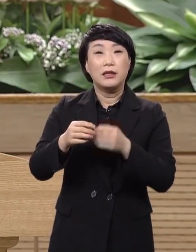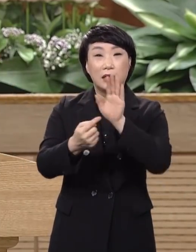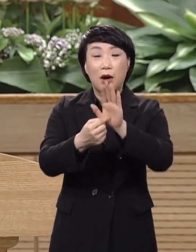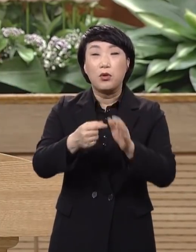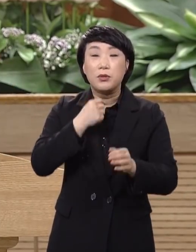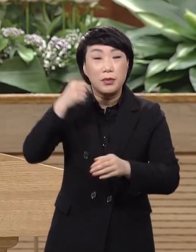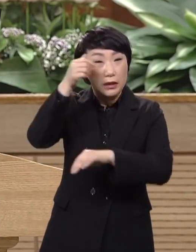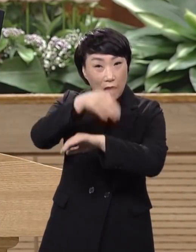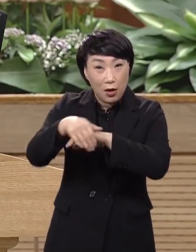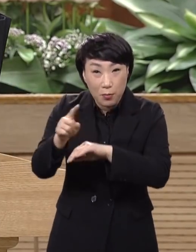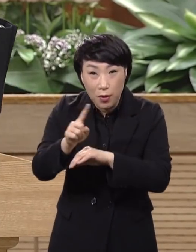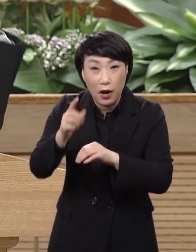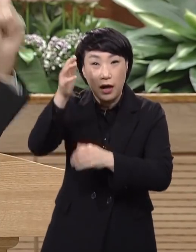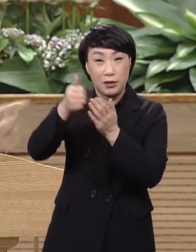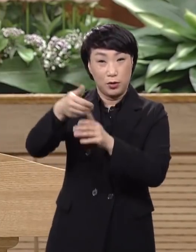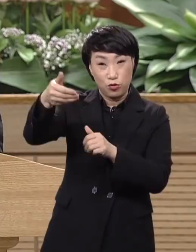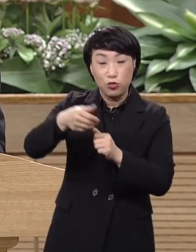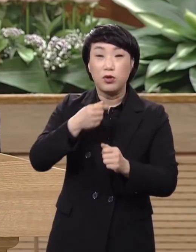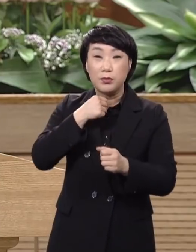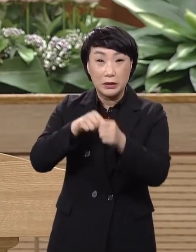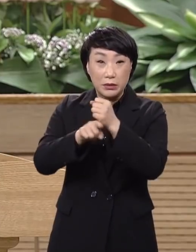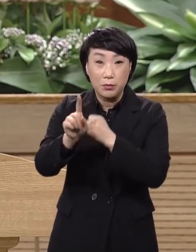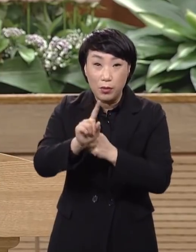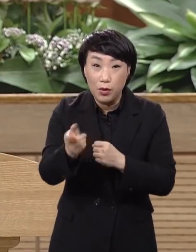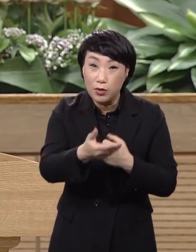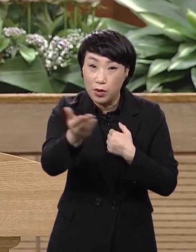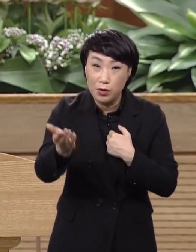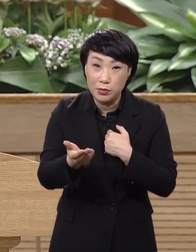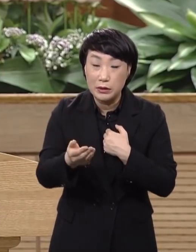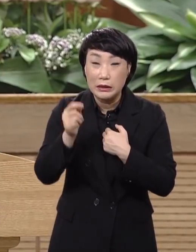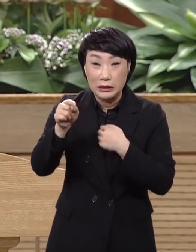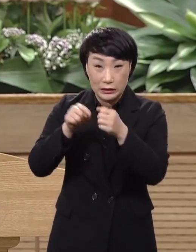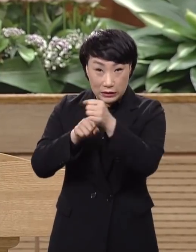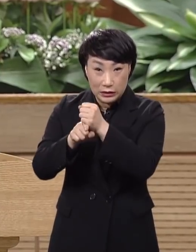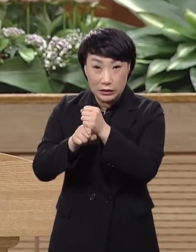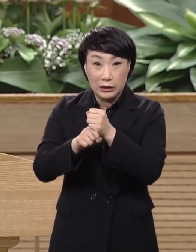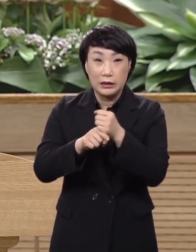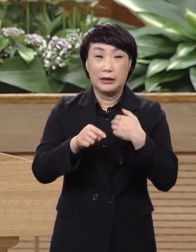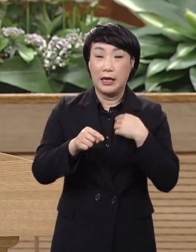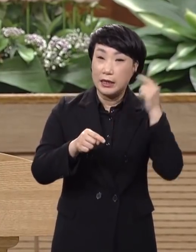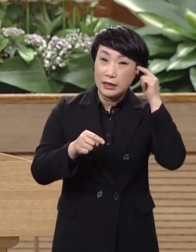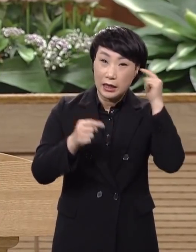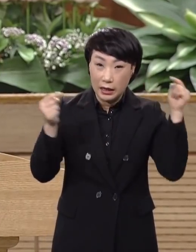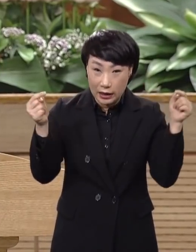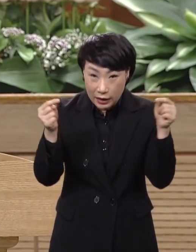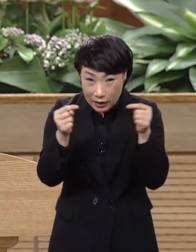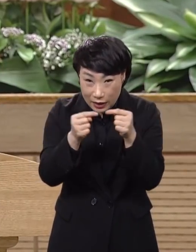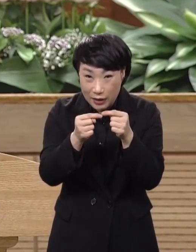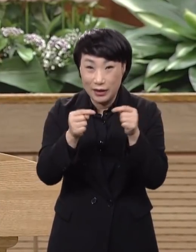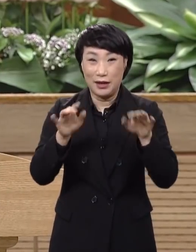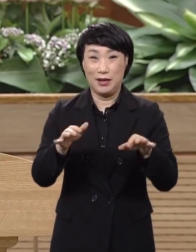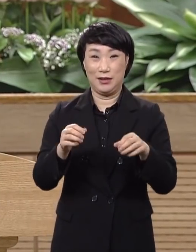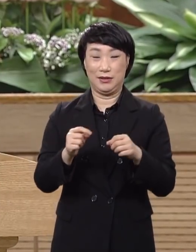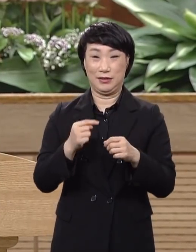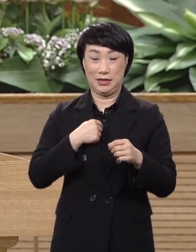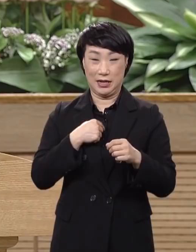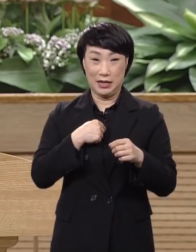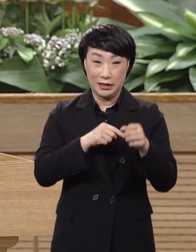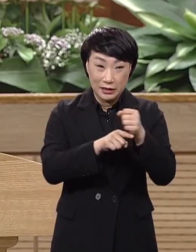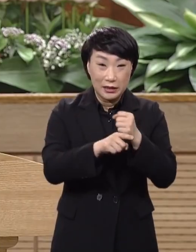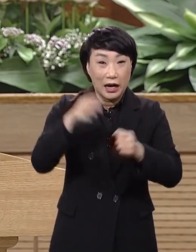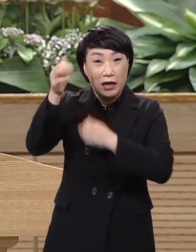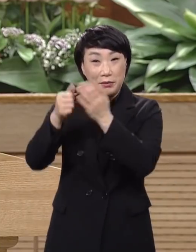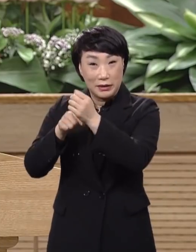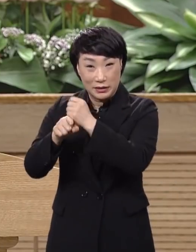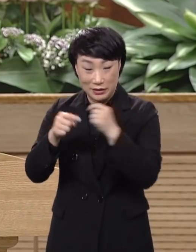무엇이며 주시고자 하는 뜻이 무엇인가, 그 뜻과 일치될 때 어마어마한 내 뜻과